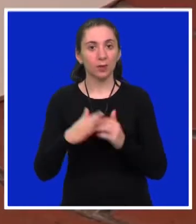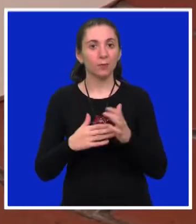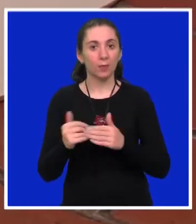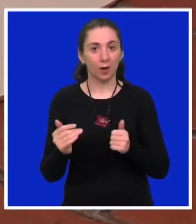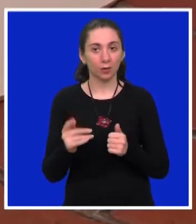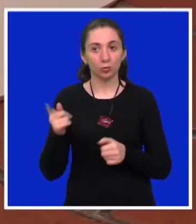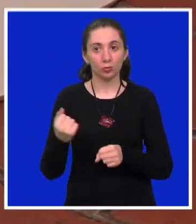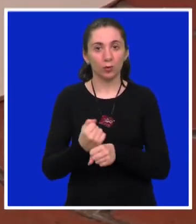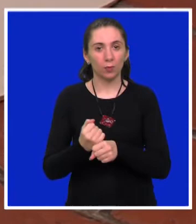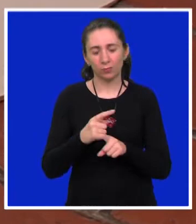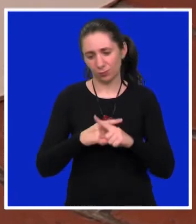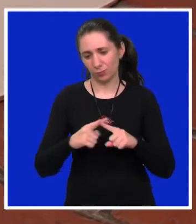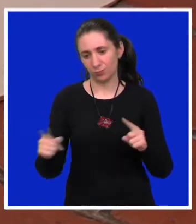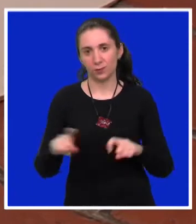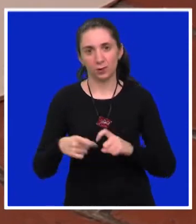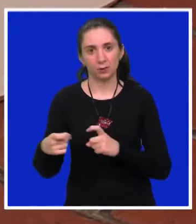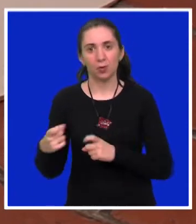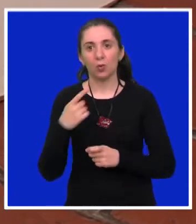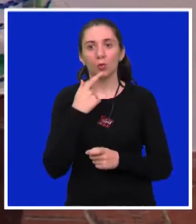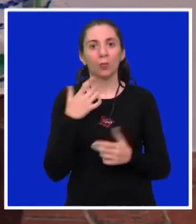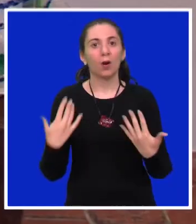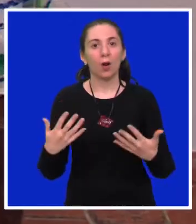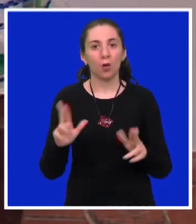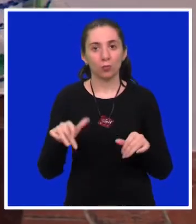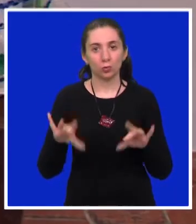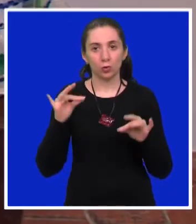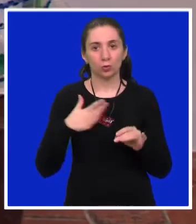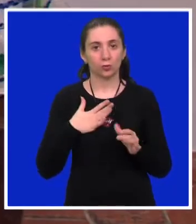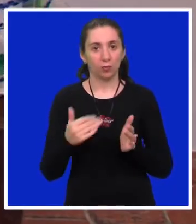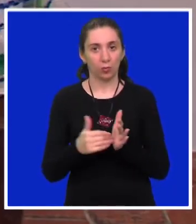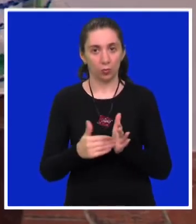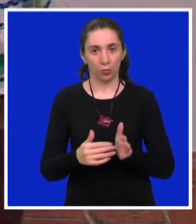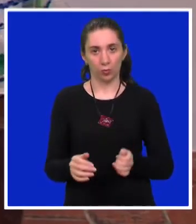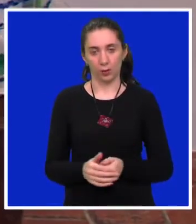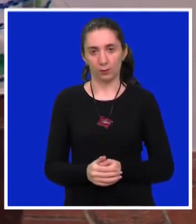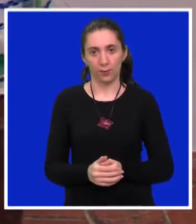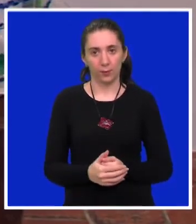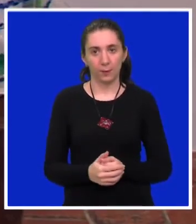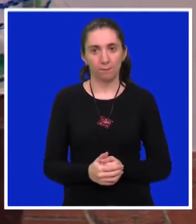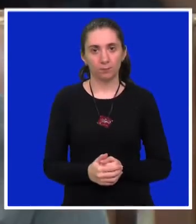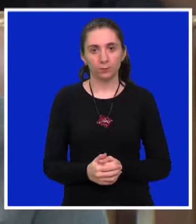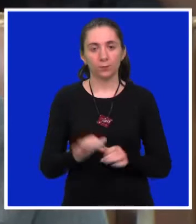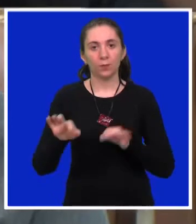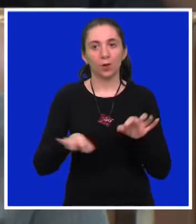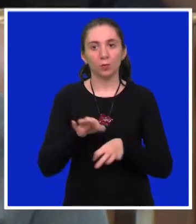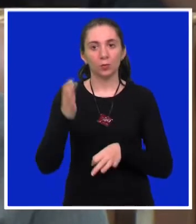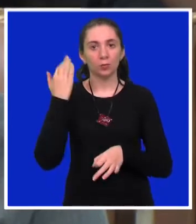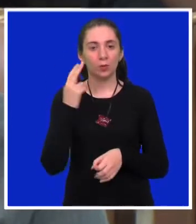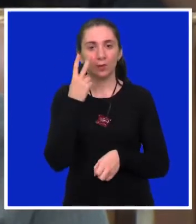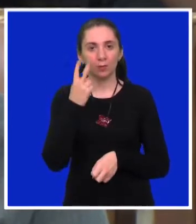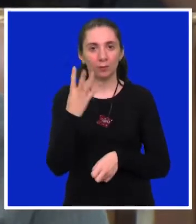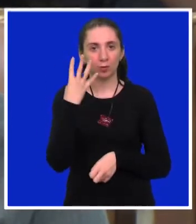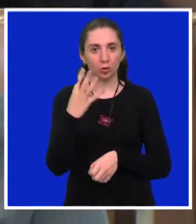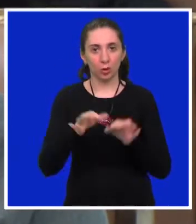i za praktično, te su izradili čitav niz predmeta koji bi lako mogli naći svoju upotrebu. Projektom su